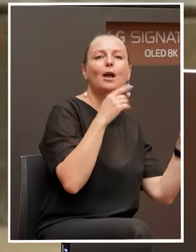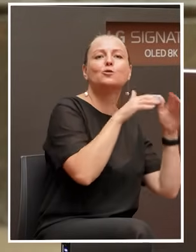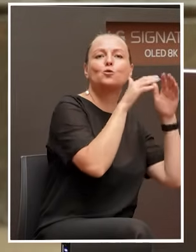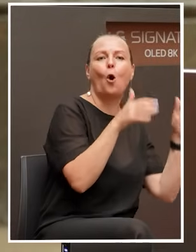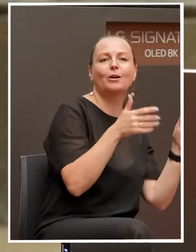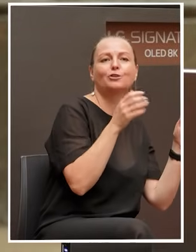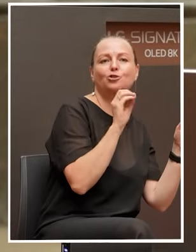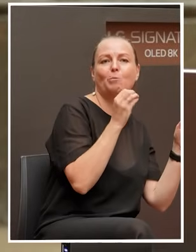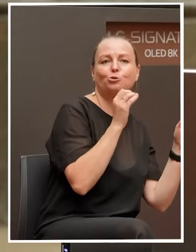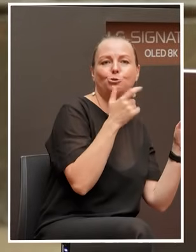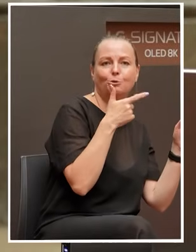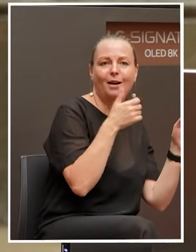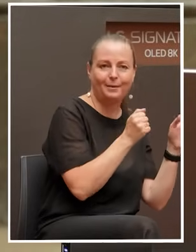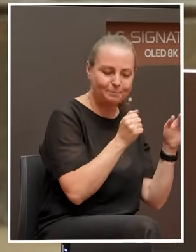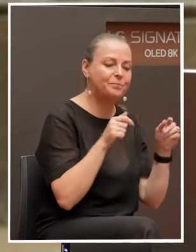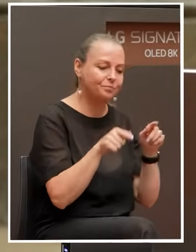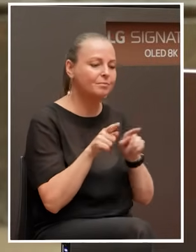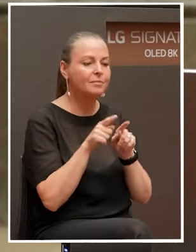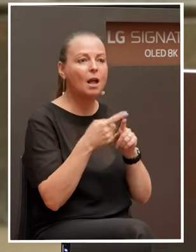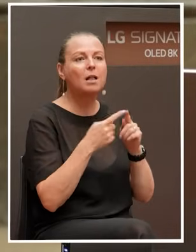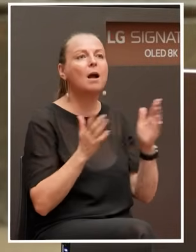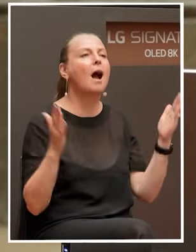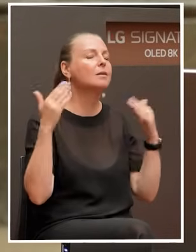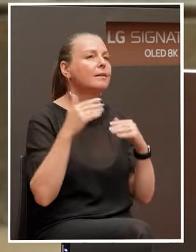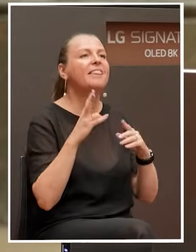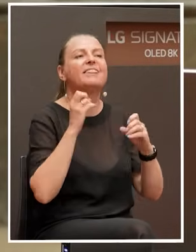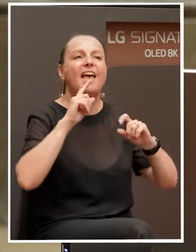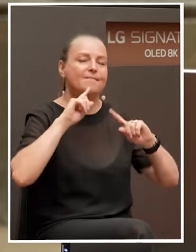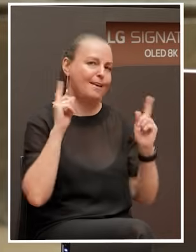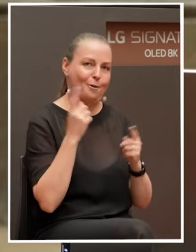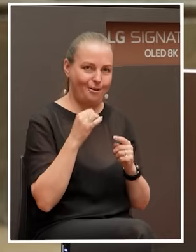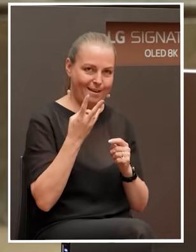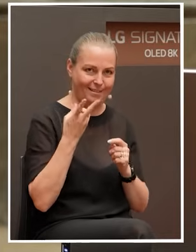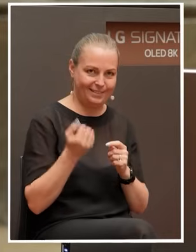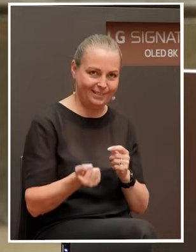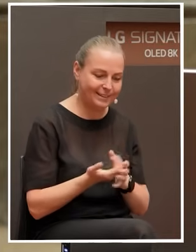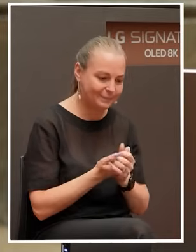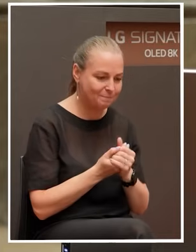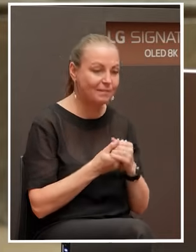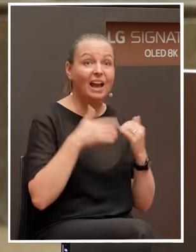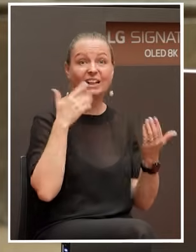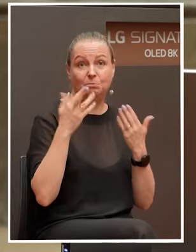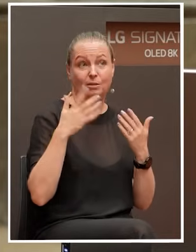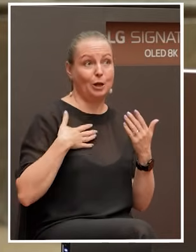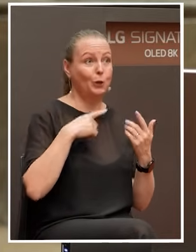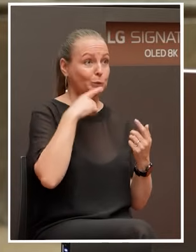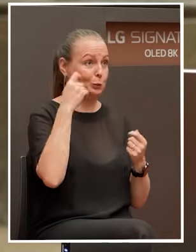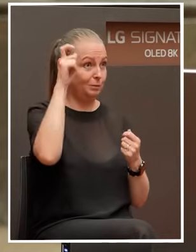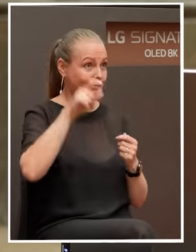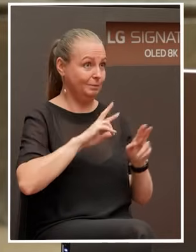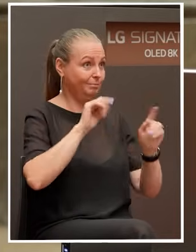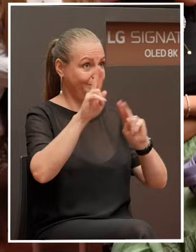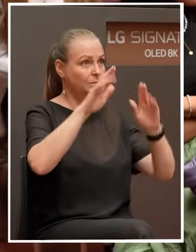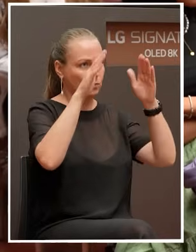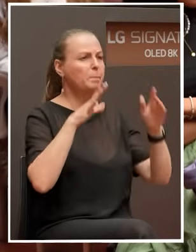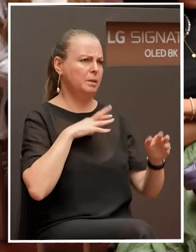Картина эта нам кажется почти курьезной. Она просто невероятна. Если бы наш русский художник рисовал стог сена, то прежде всего было